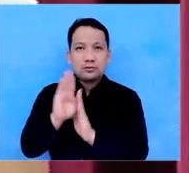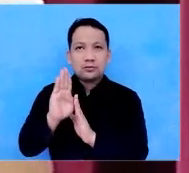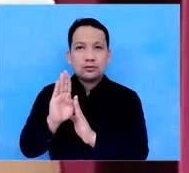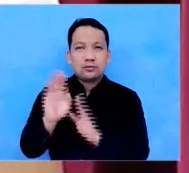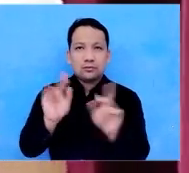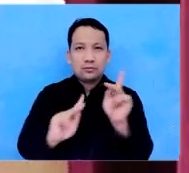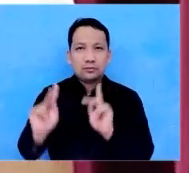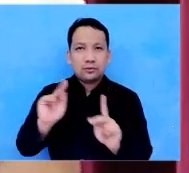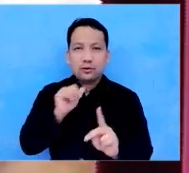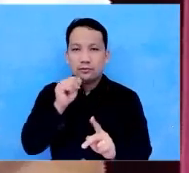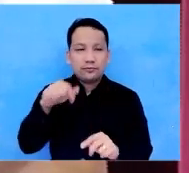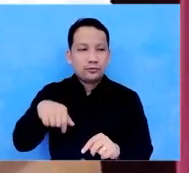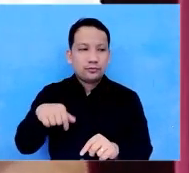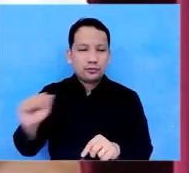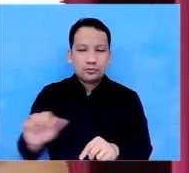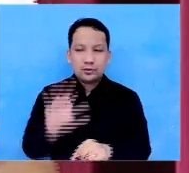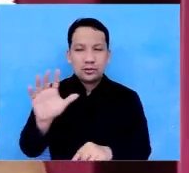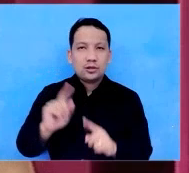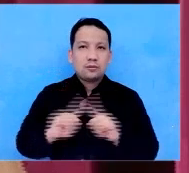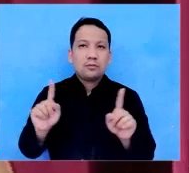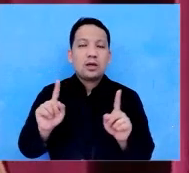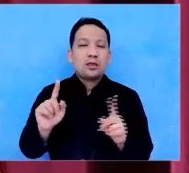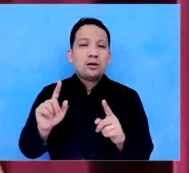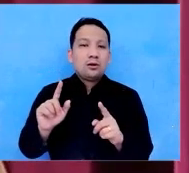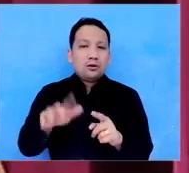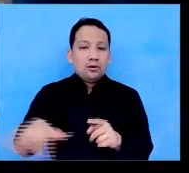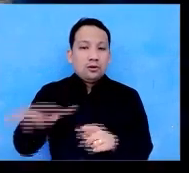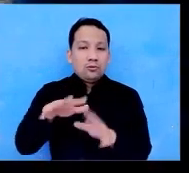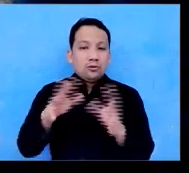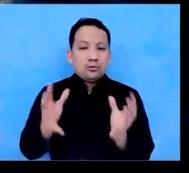not only in the Asia-Pacific but also in the world.